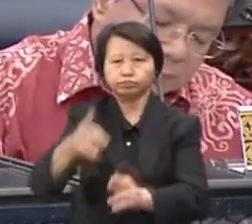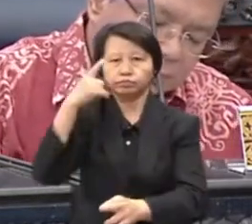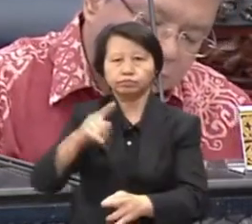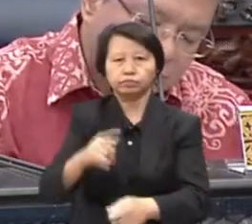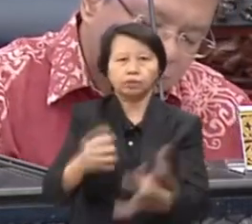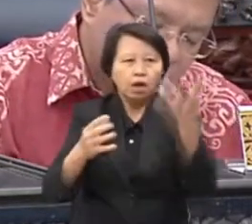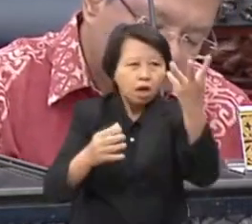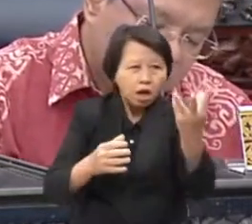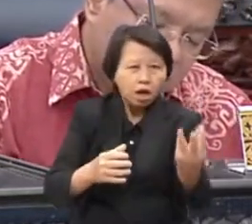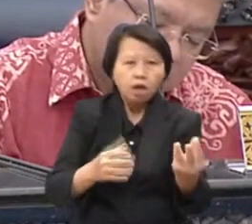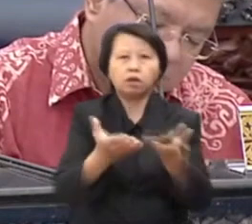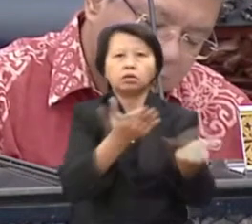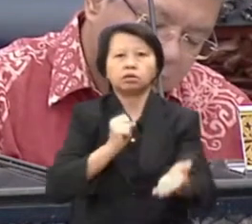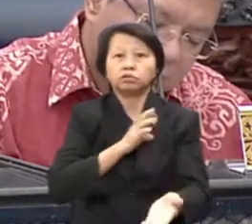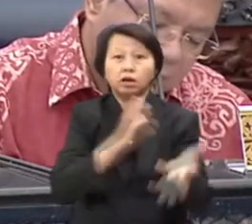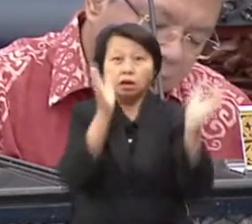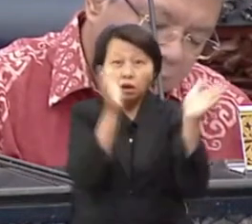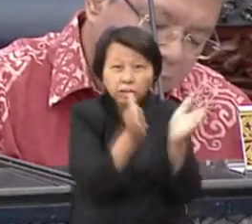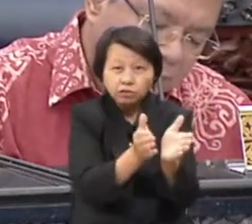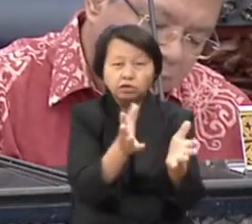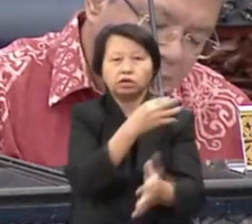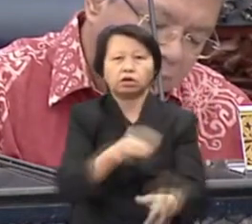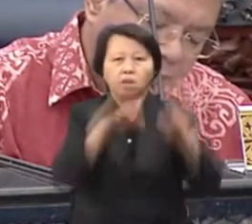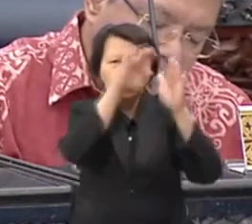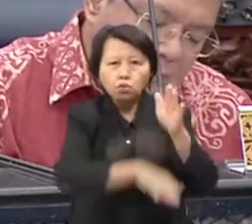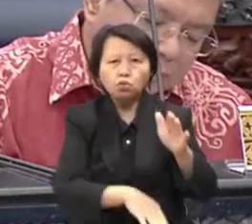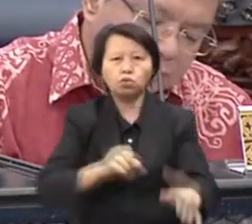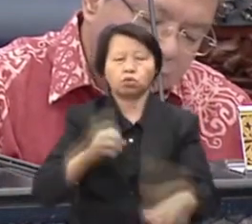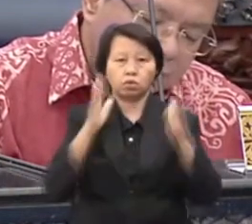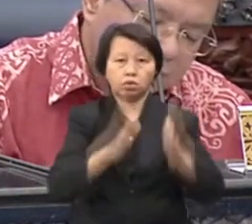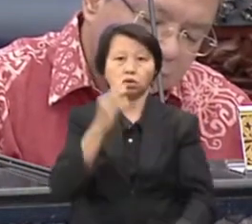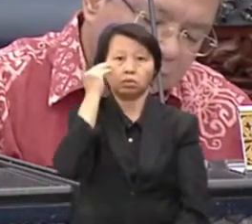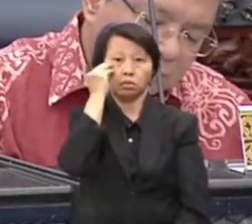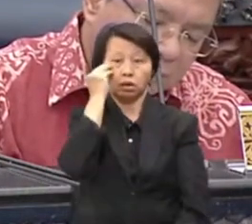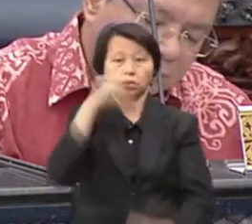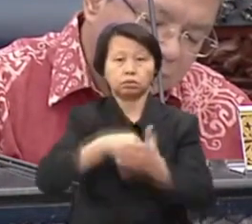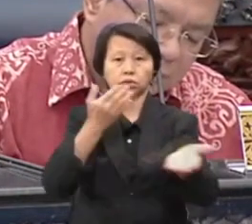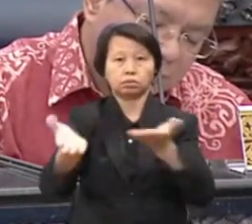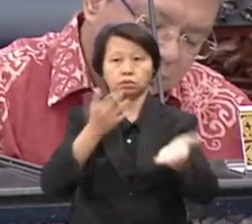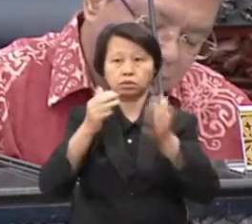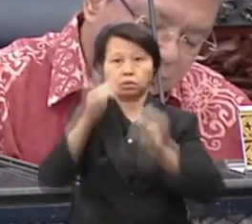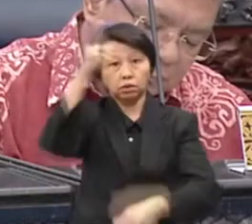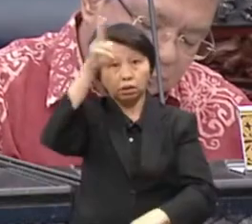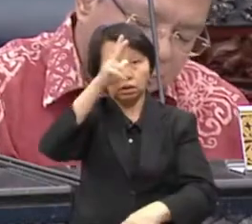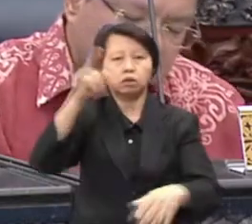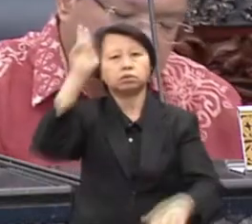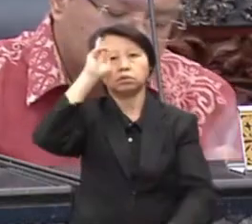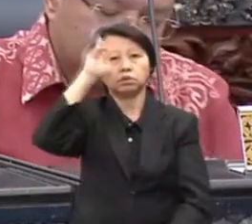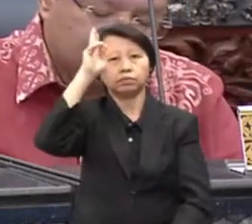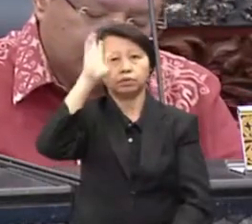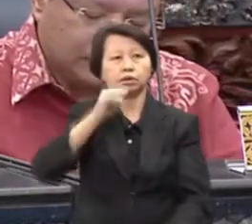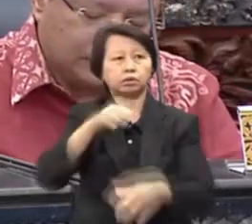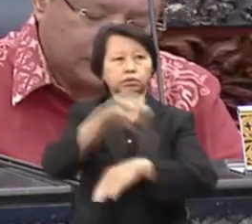mengecilkan size penghematan awam dan mengurangkan jumlah orang Melayu dalam penghematan awam seperti mana